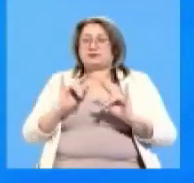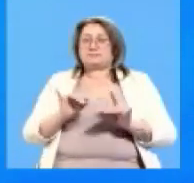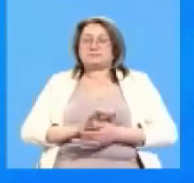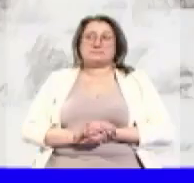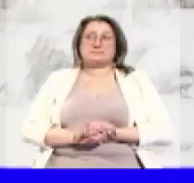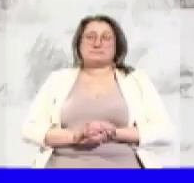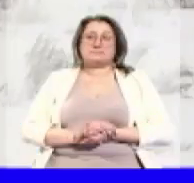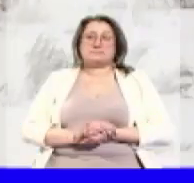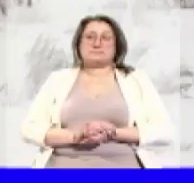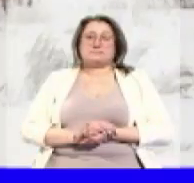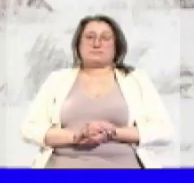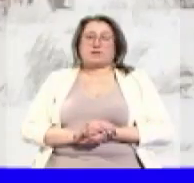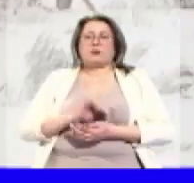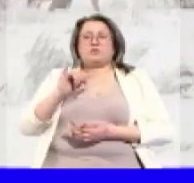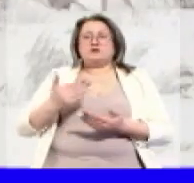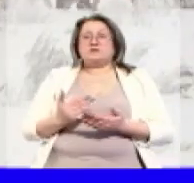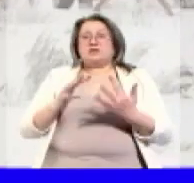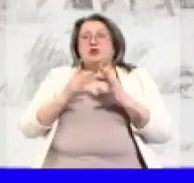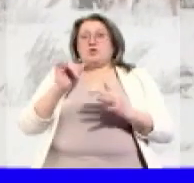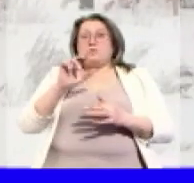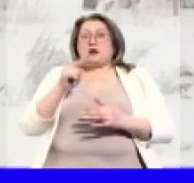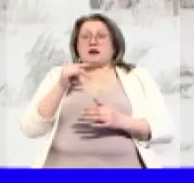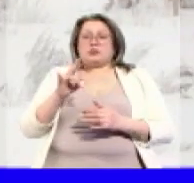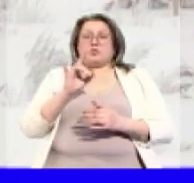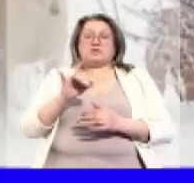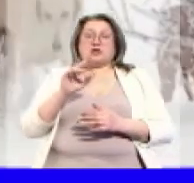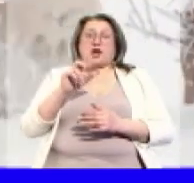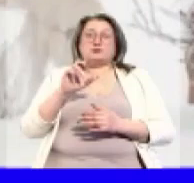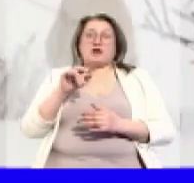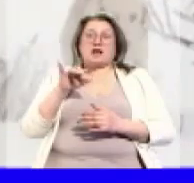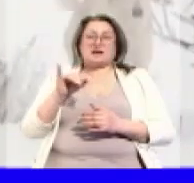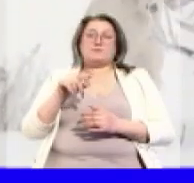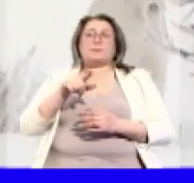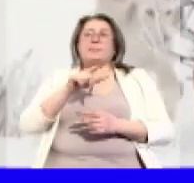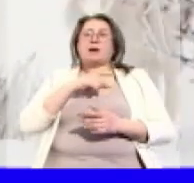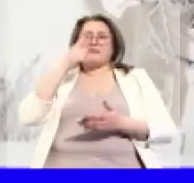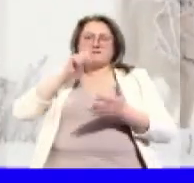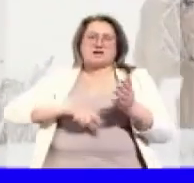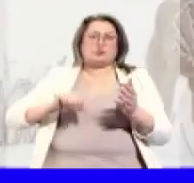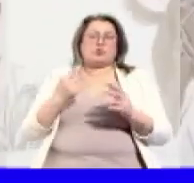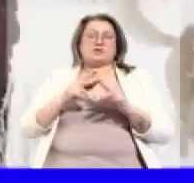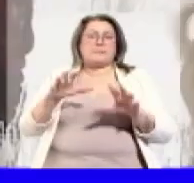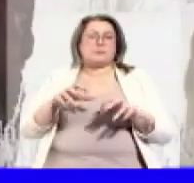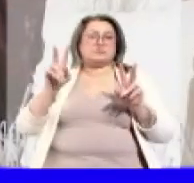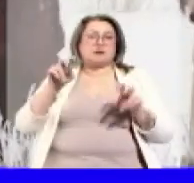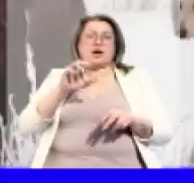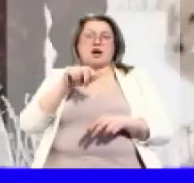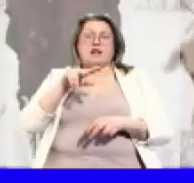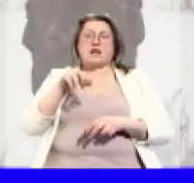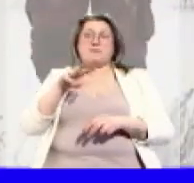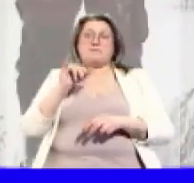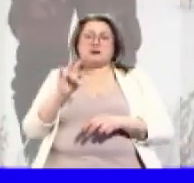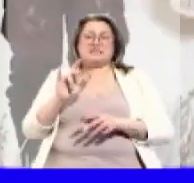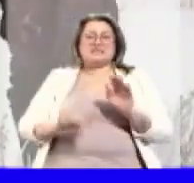сюжете. У жителя села Убаган Руслана Кабжалила самый преданный друг – это пес по кличке Аламан.